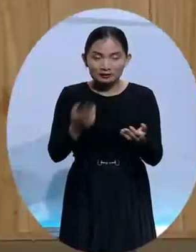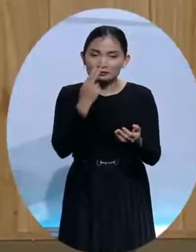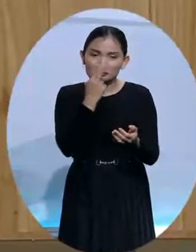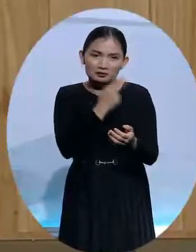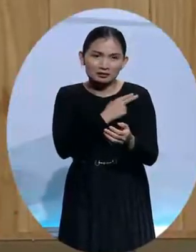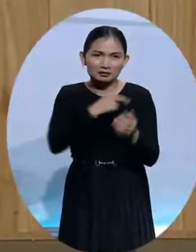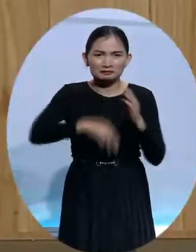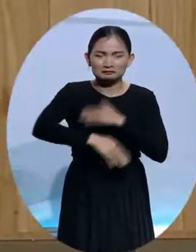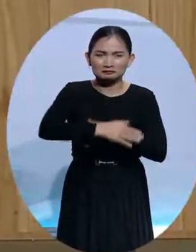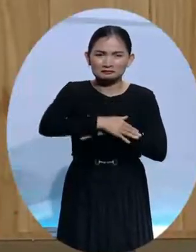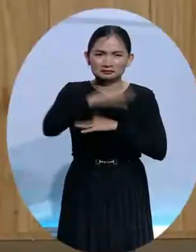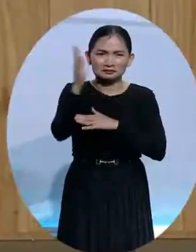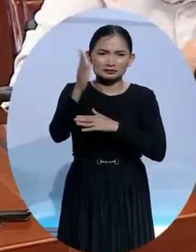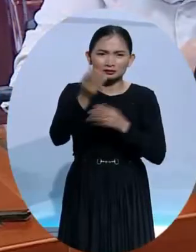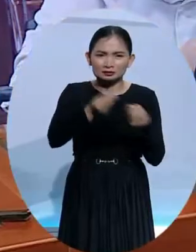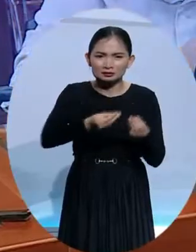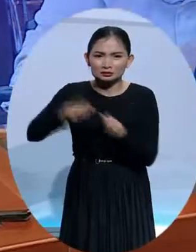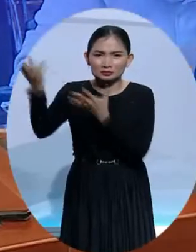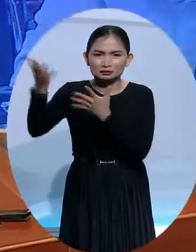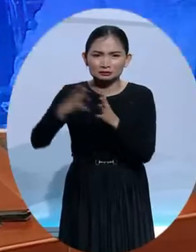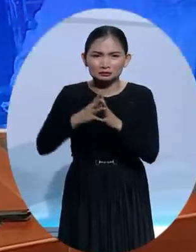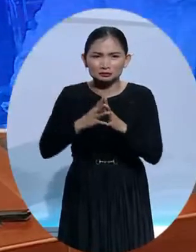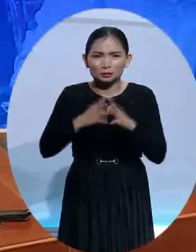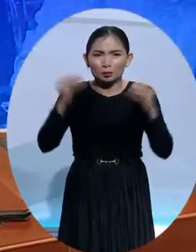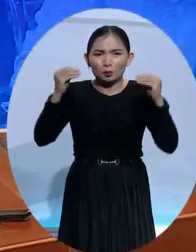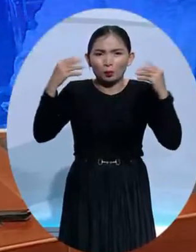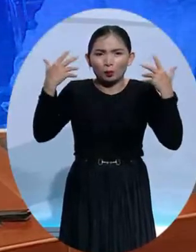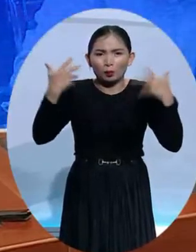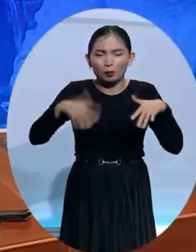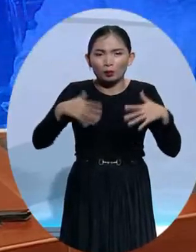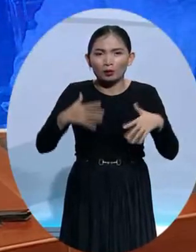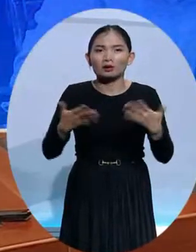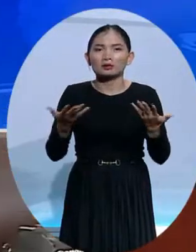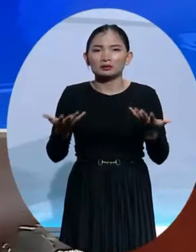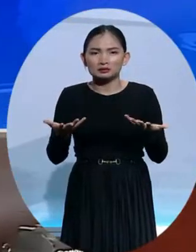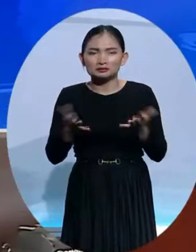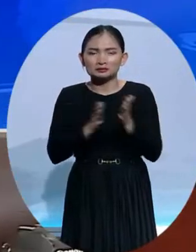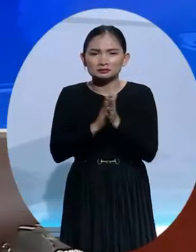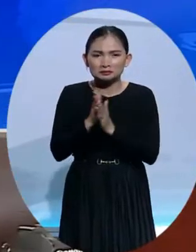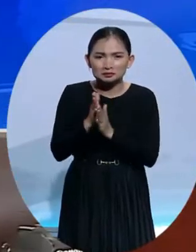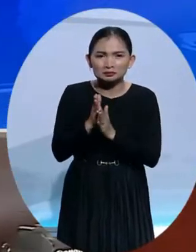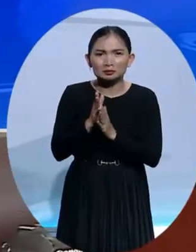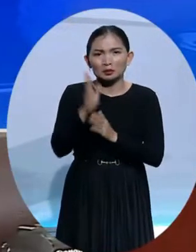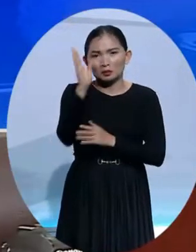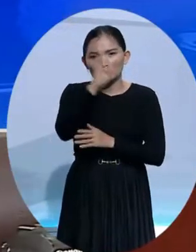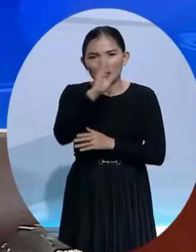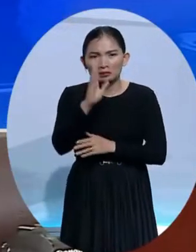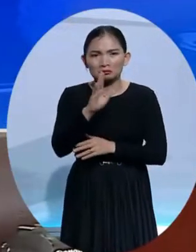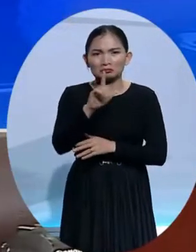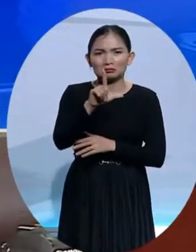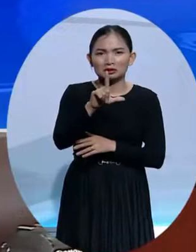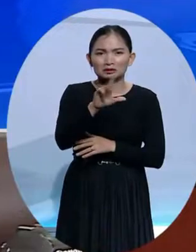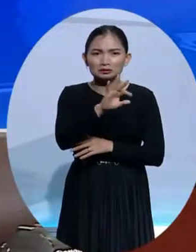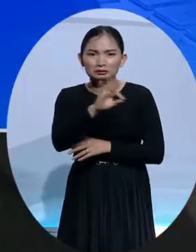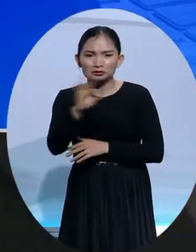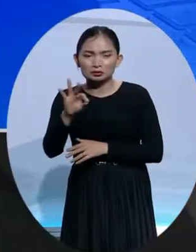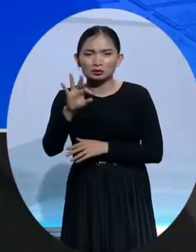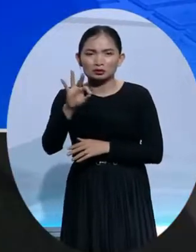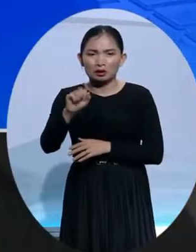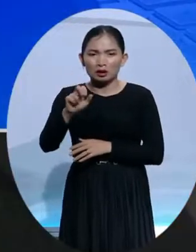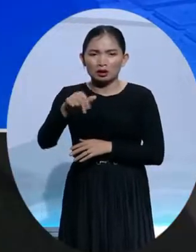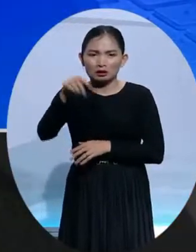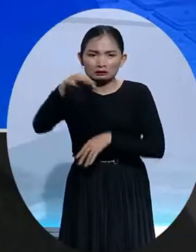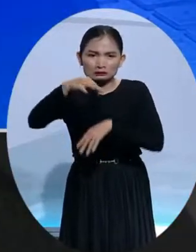tính toán, nguồn cung thực phẩm bao gồm các loại thịt sẽ đạt hơn 7 triệu tấn, hơn 18 tỷ quả trứng và 1,3 triệu tấn sữa trong